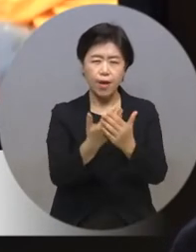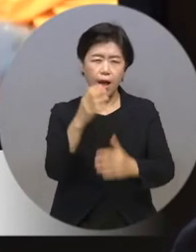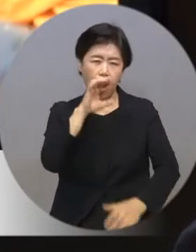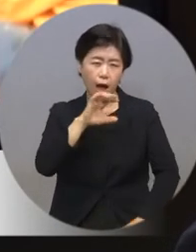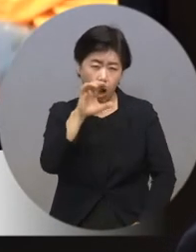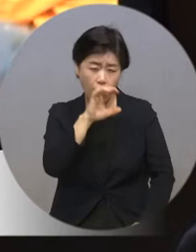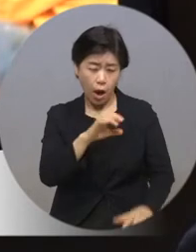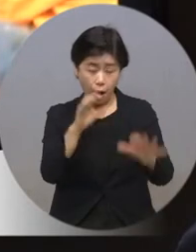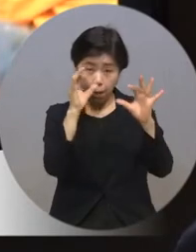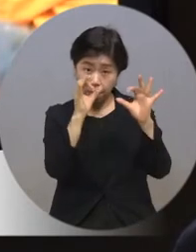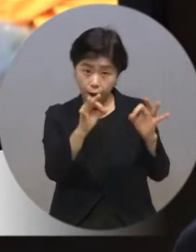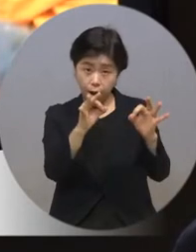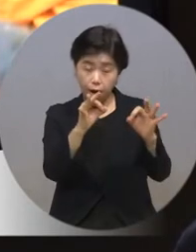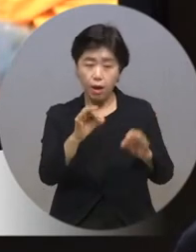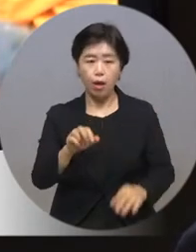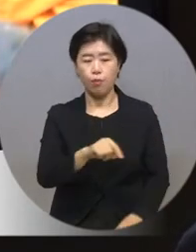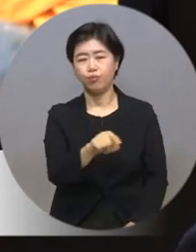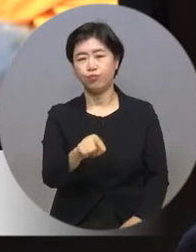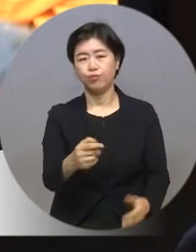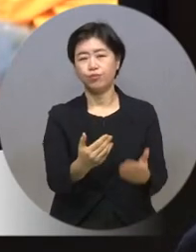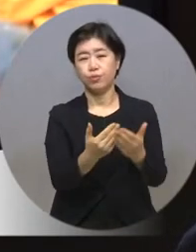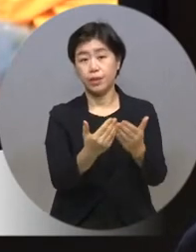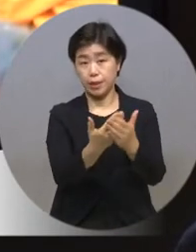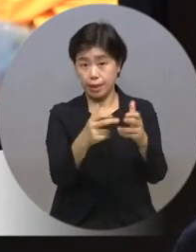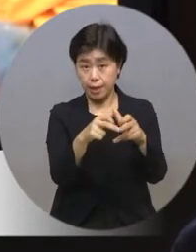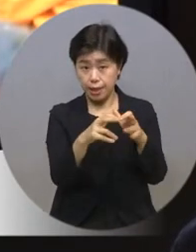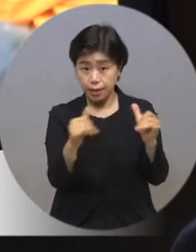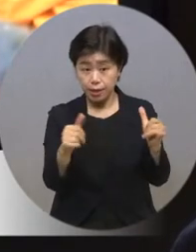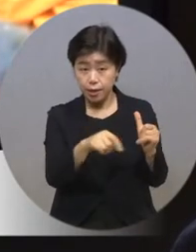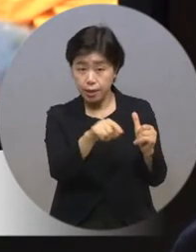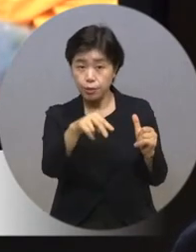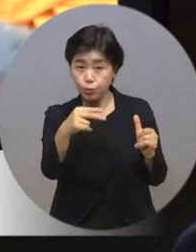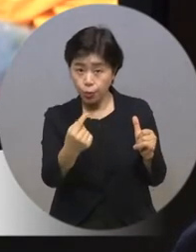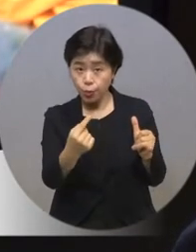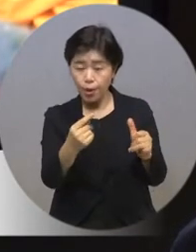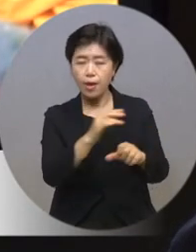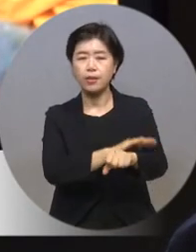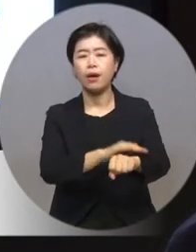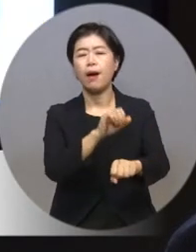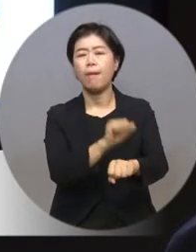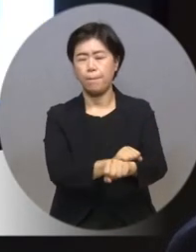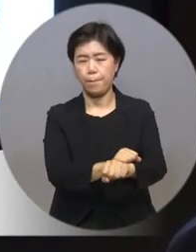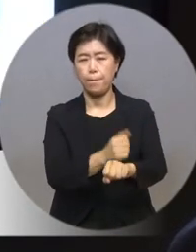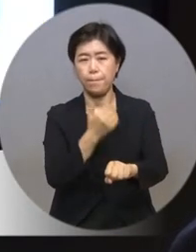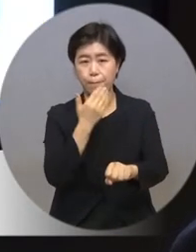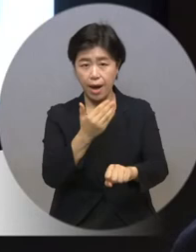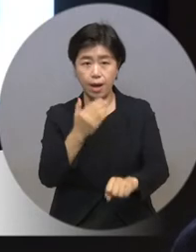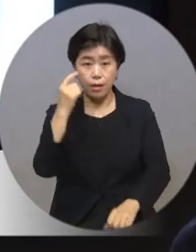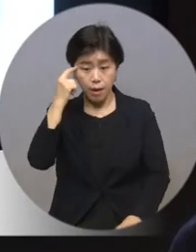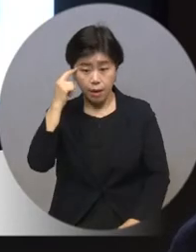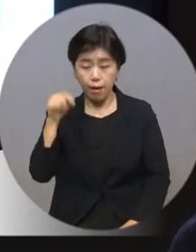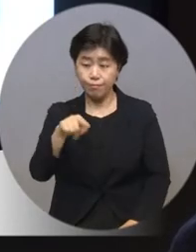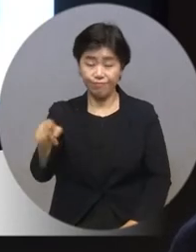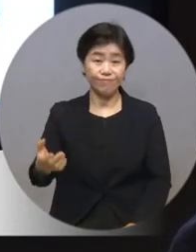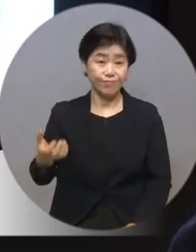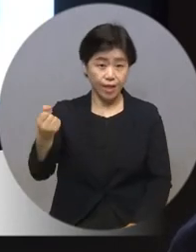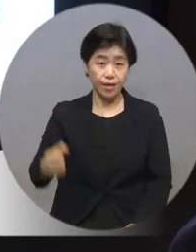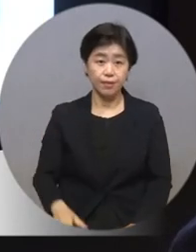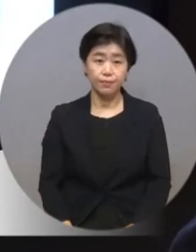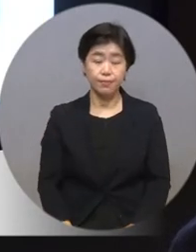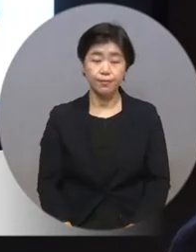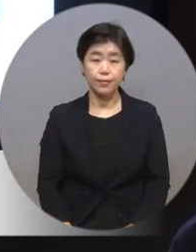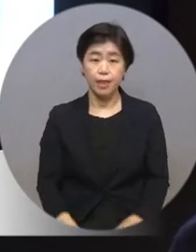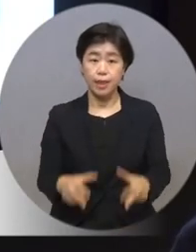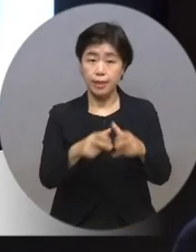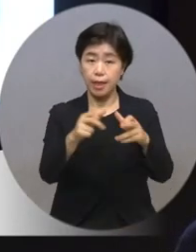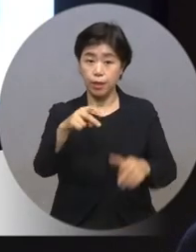걸 보면서 우리 장애인들에게도 정말 잘할 수 있다는 것을 많은 분들이 생각하게 될 것이고요. 그것이